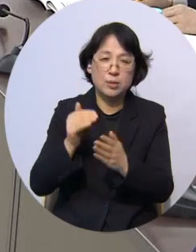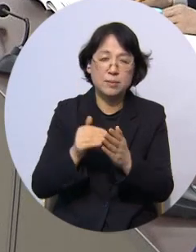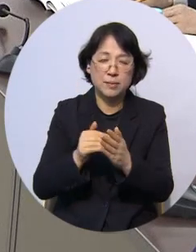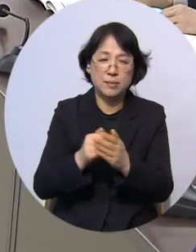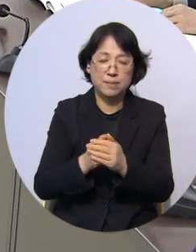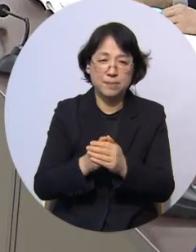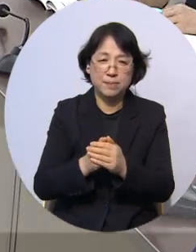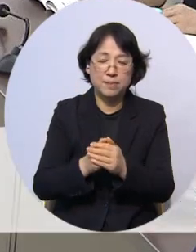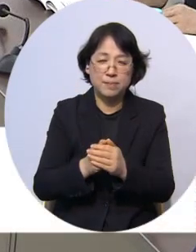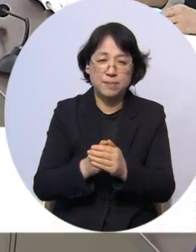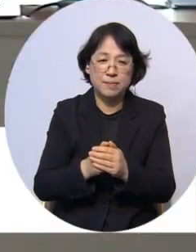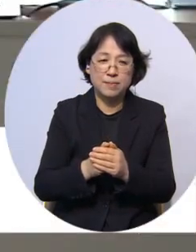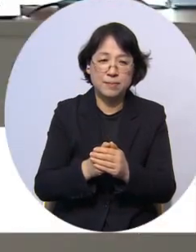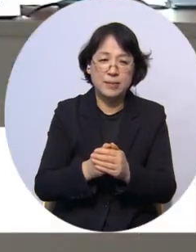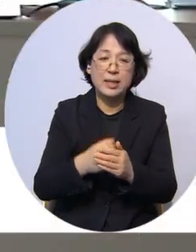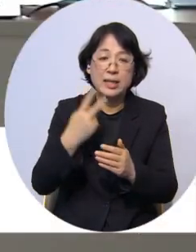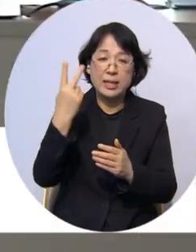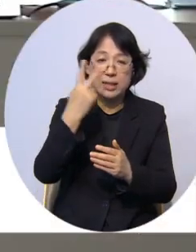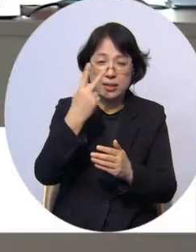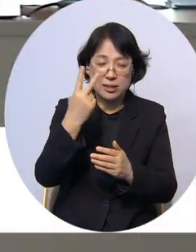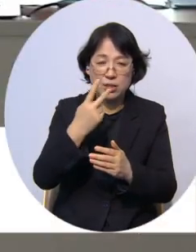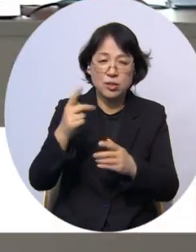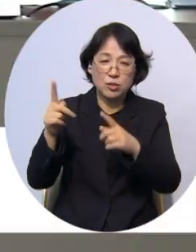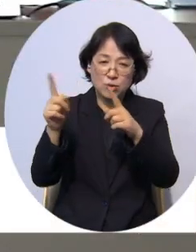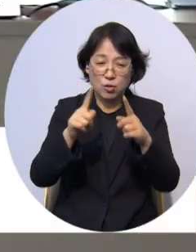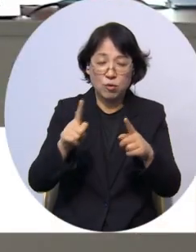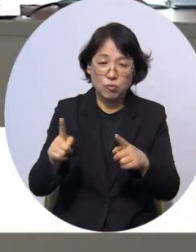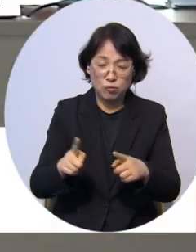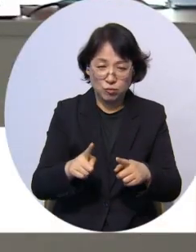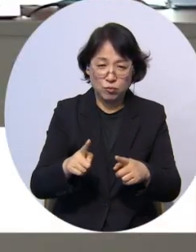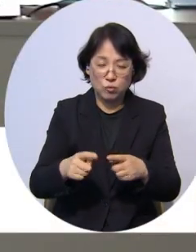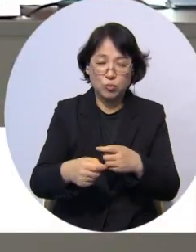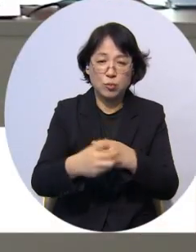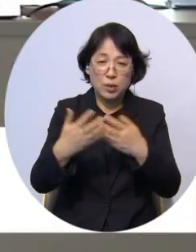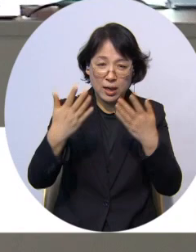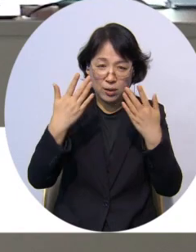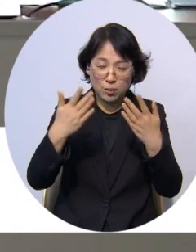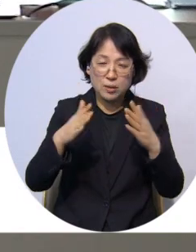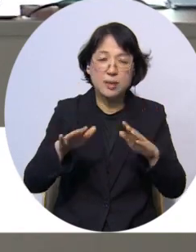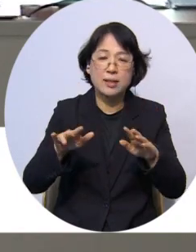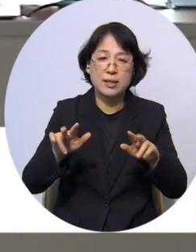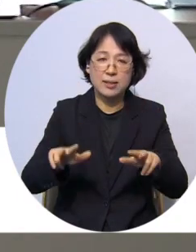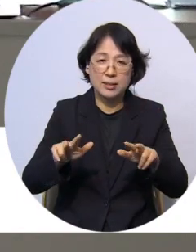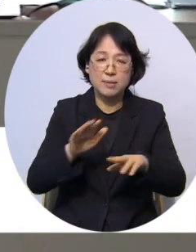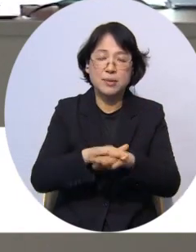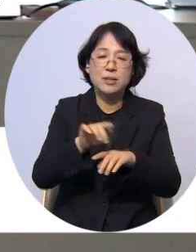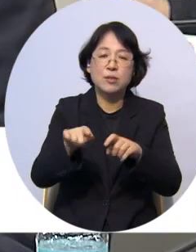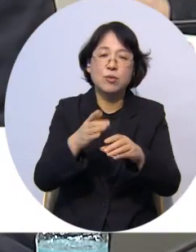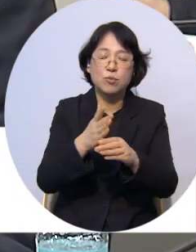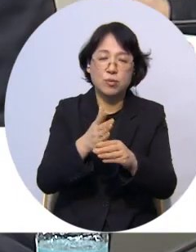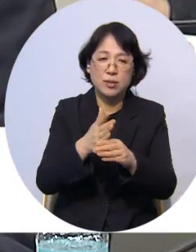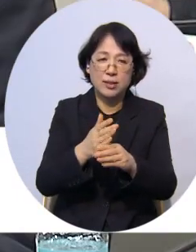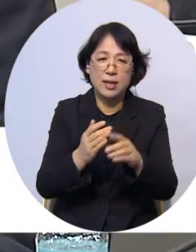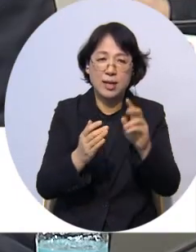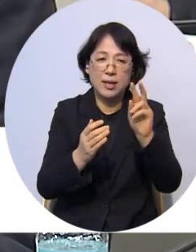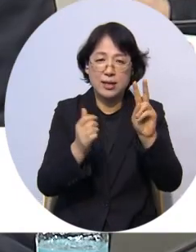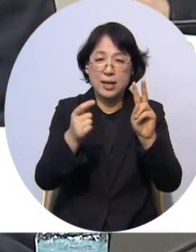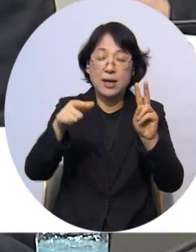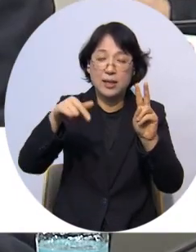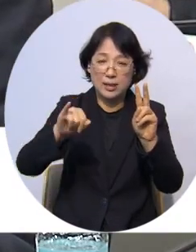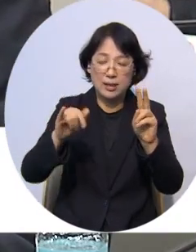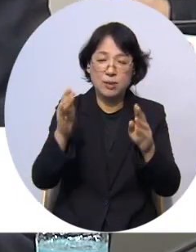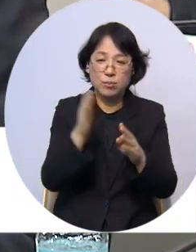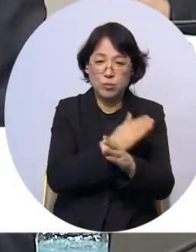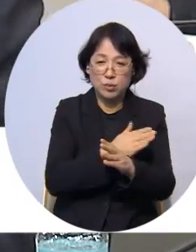형식으로 전국 이혁의 초등학교에서 시행 중인데 정부는 운영성과를 바탕으로 기부터 전국 모든